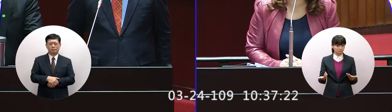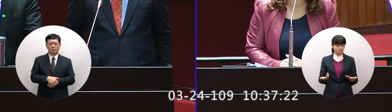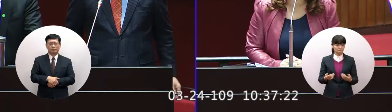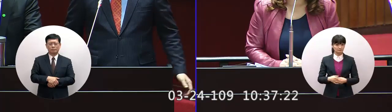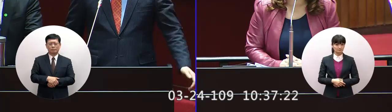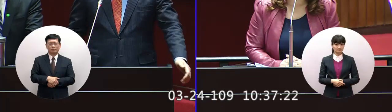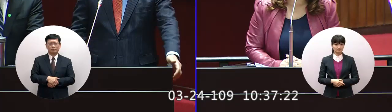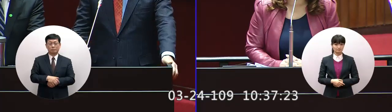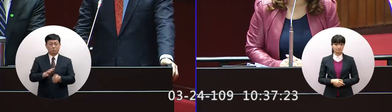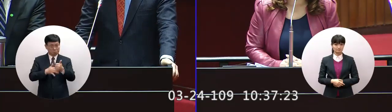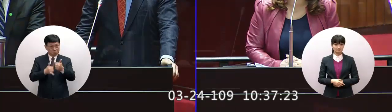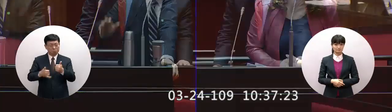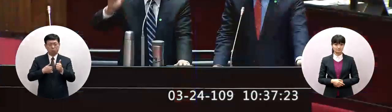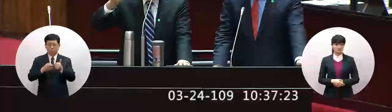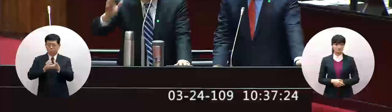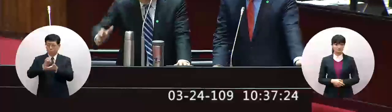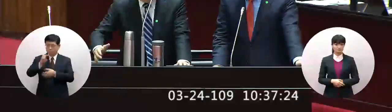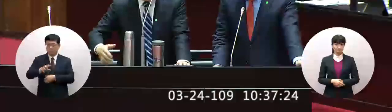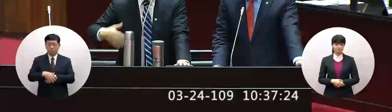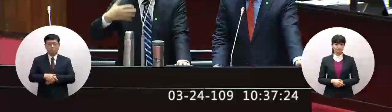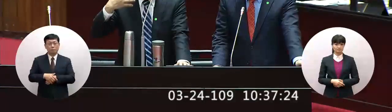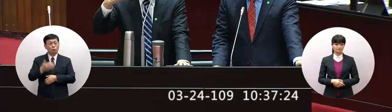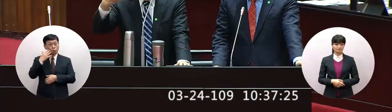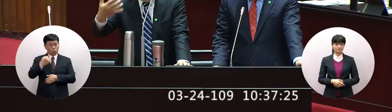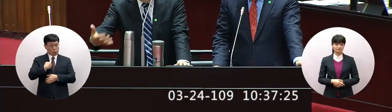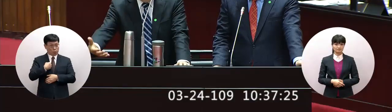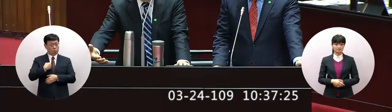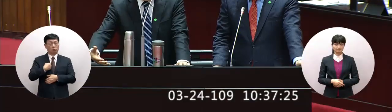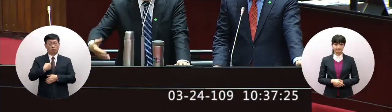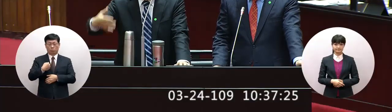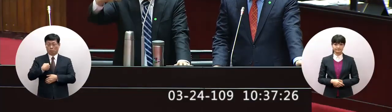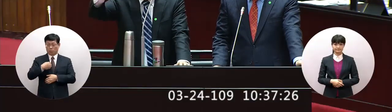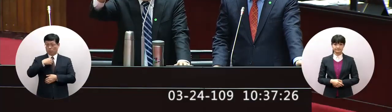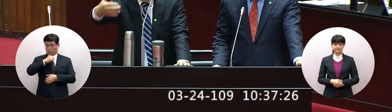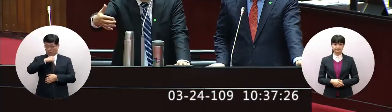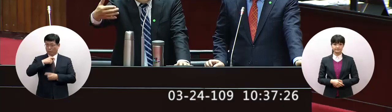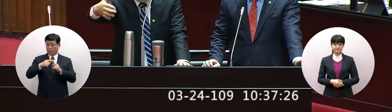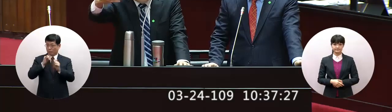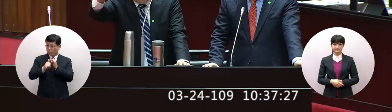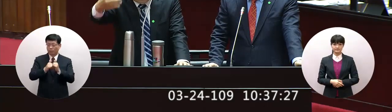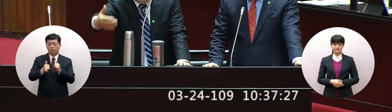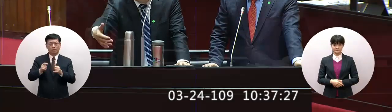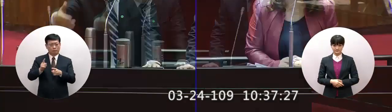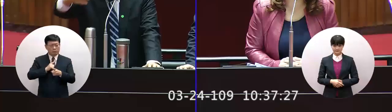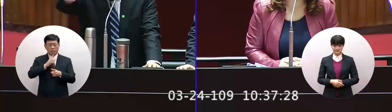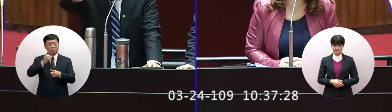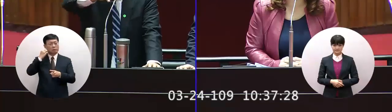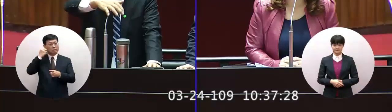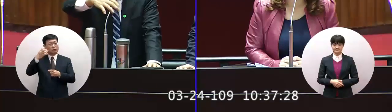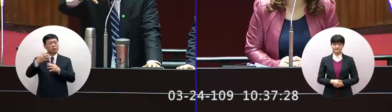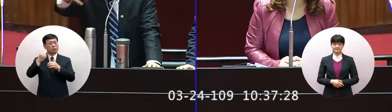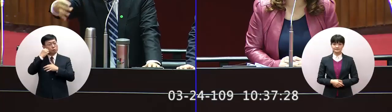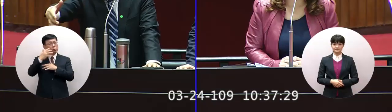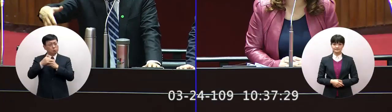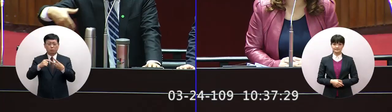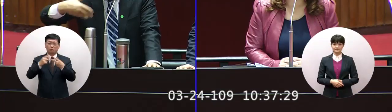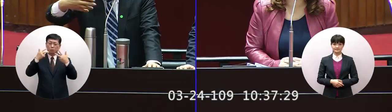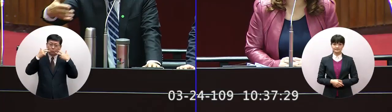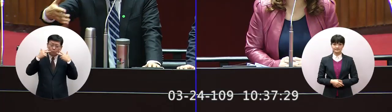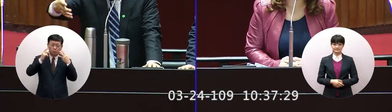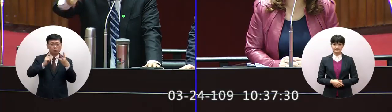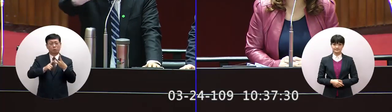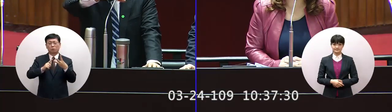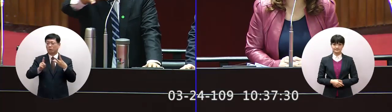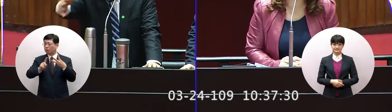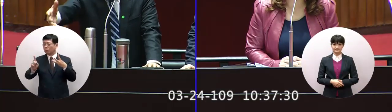觉。 委员是这样，只要是我们国人同胞，无论他是新住民啊、原住民或